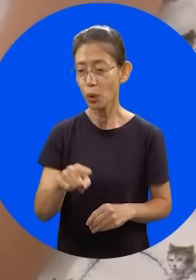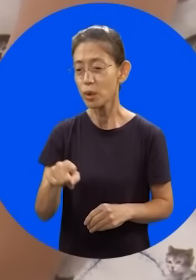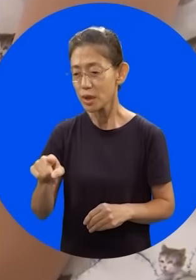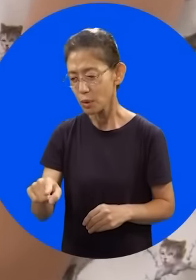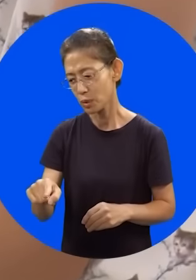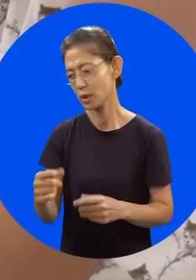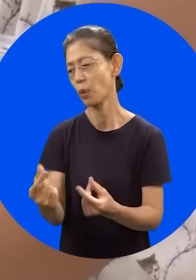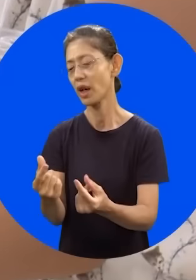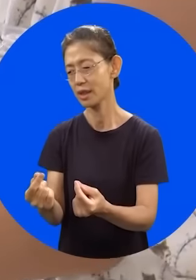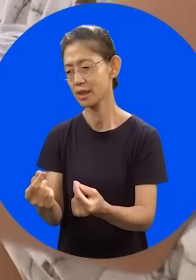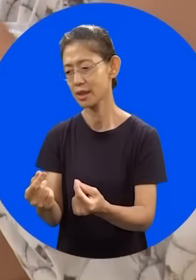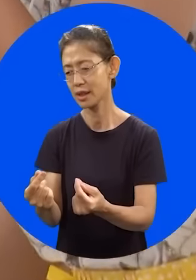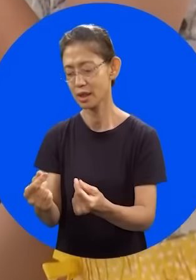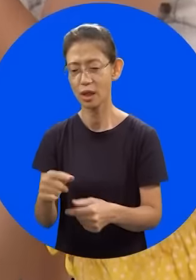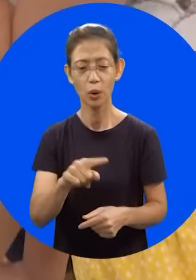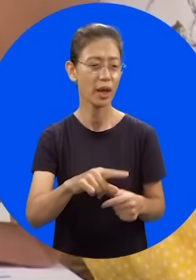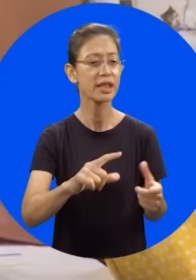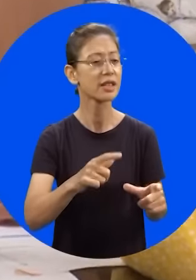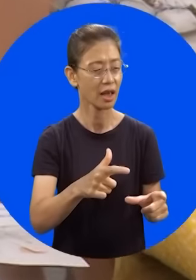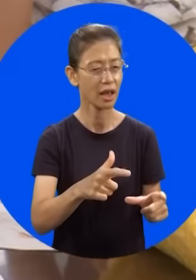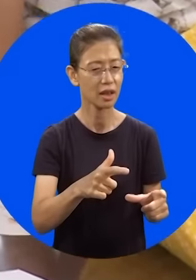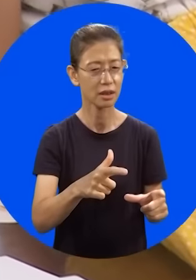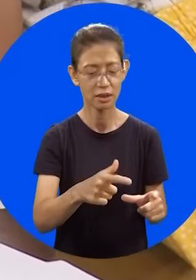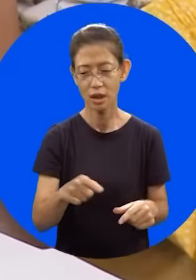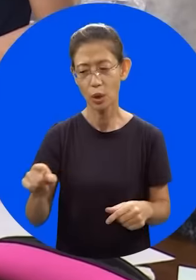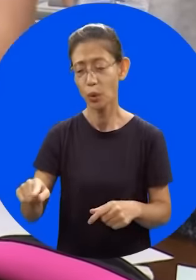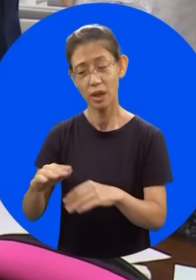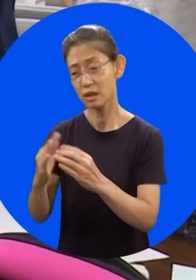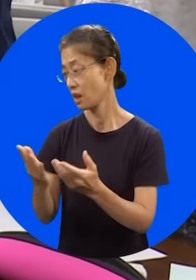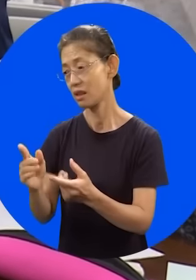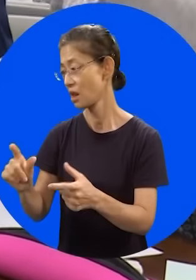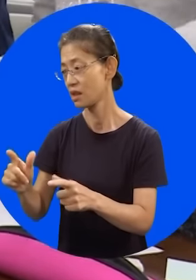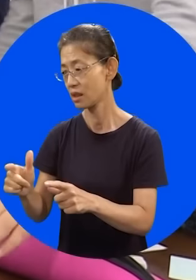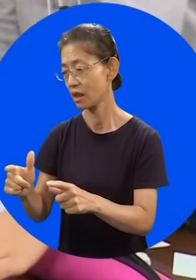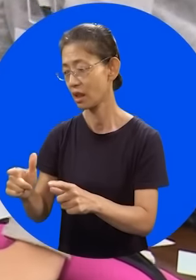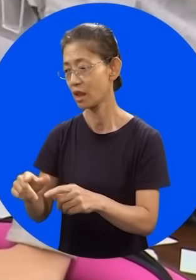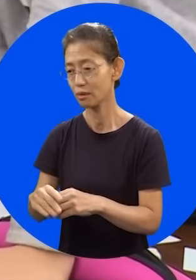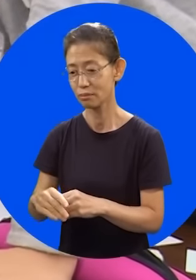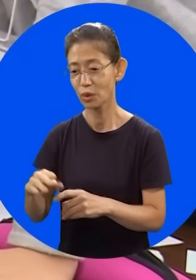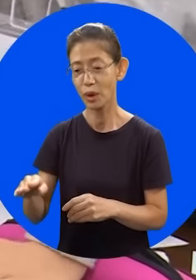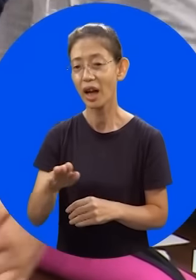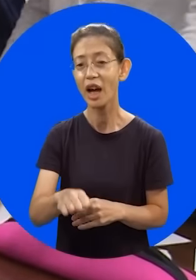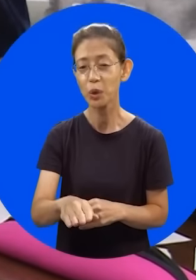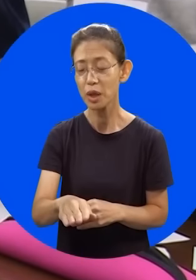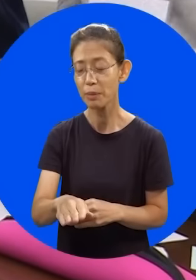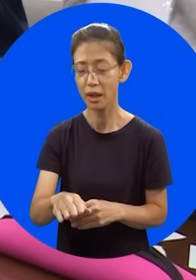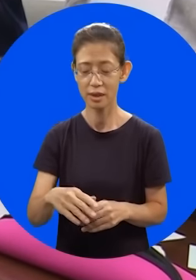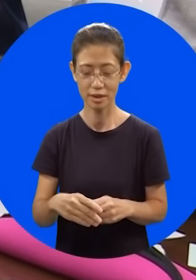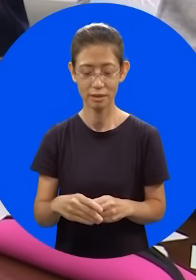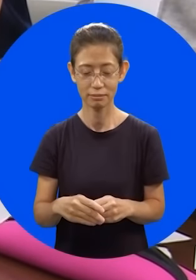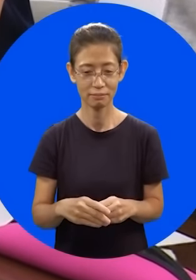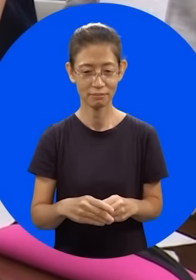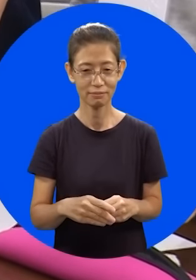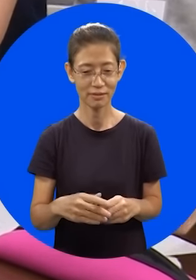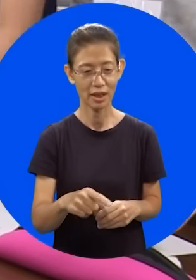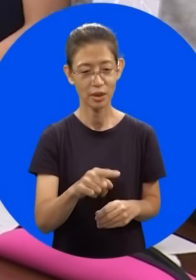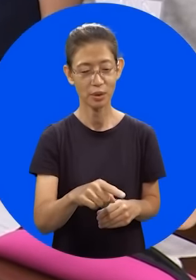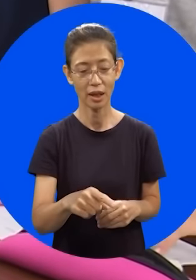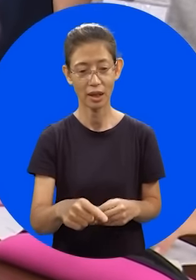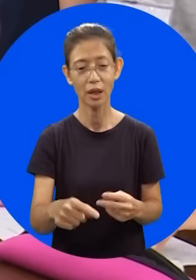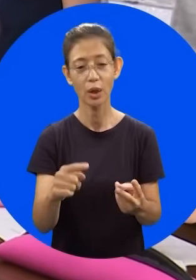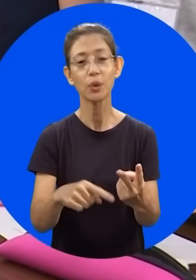う。 これは違う、 これは全然違う。 じゃあこれ一応ここに始めます。 いいよ。 じゃあその2